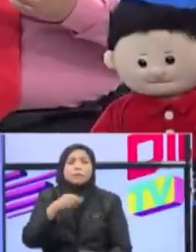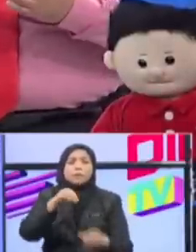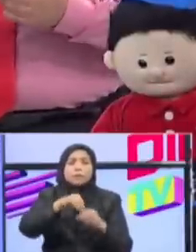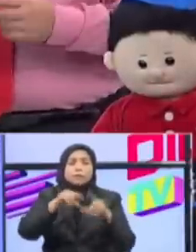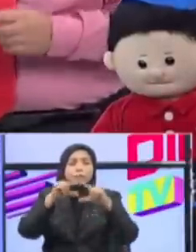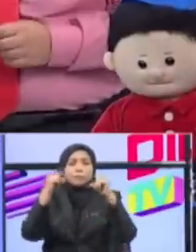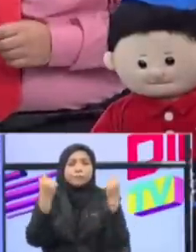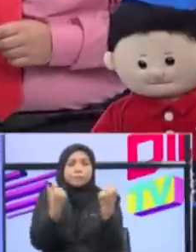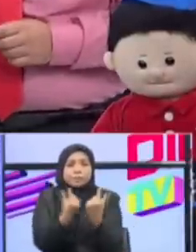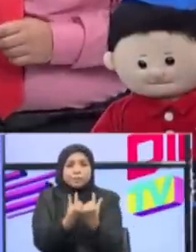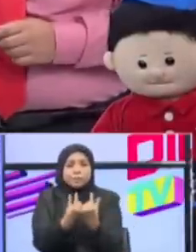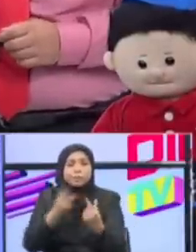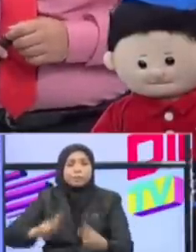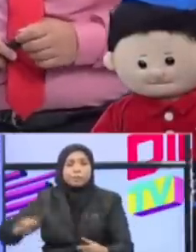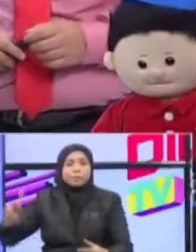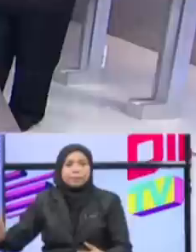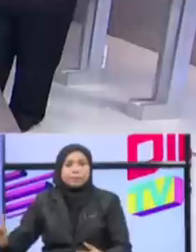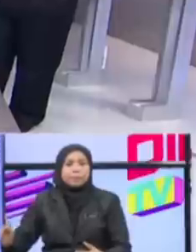anak-anak